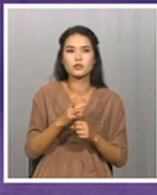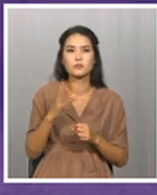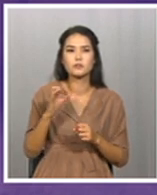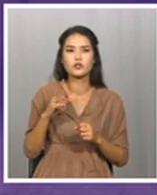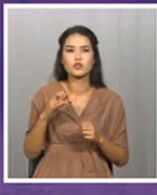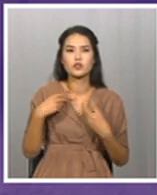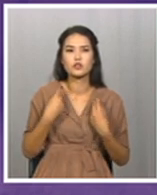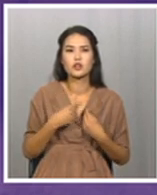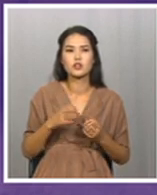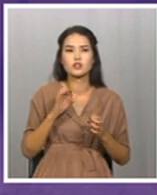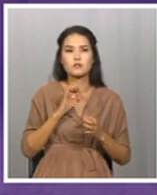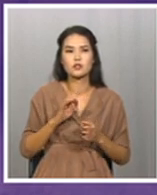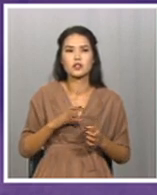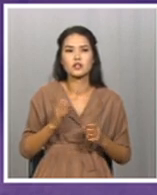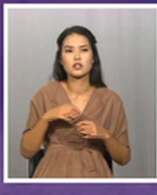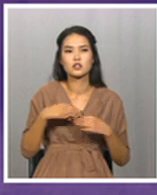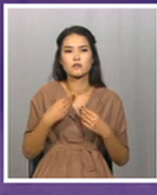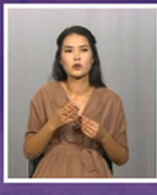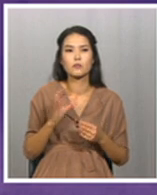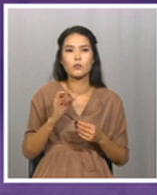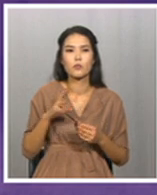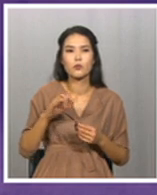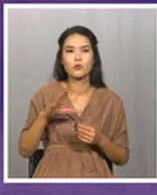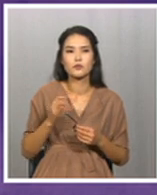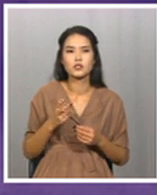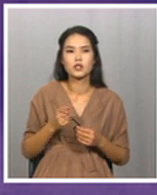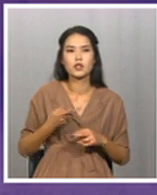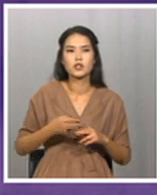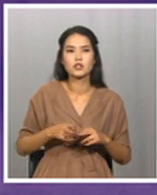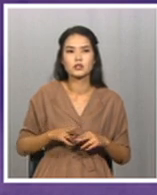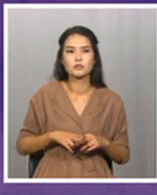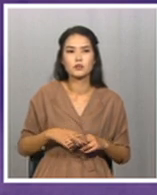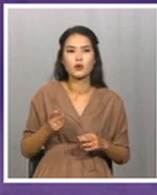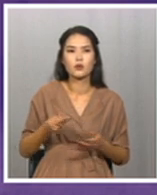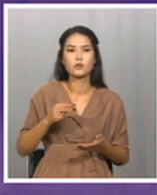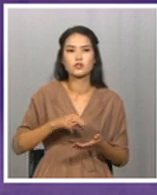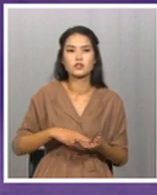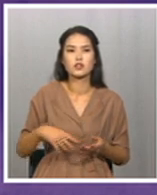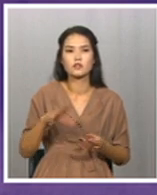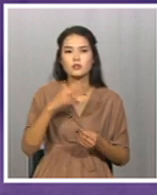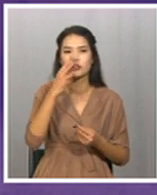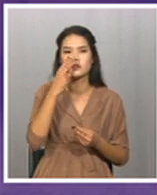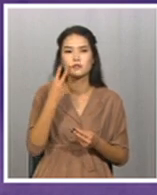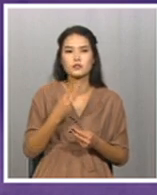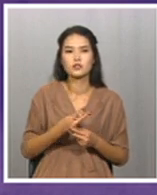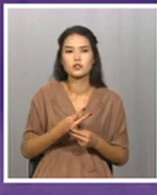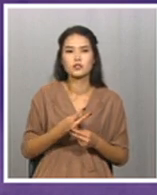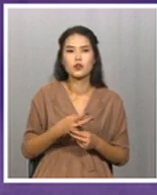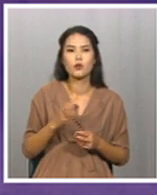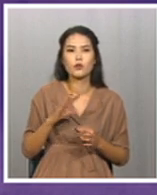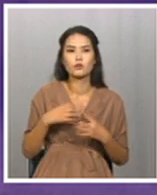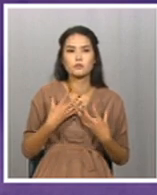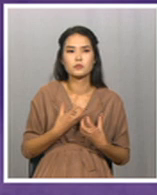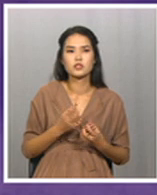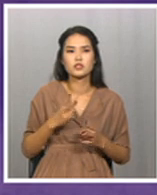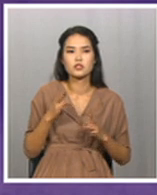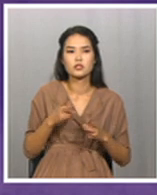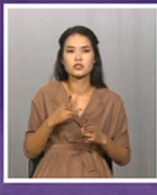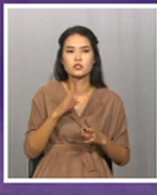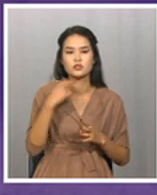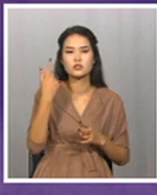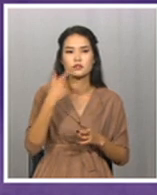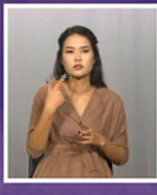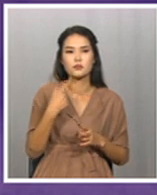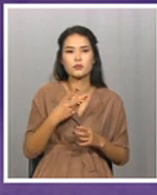пиджачка, застегивая и расстегивая пуговицы. Теперь он стал весь виден, очень бледный, с нежным девичьим